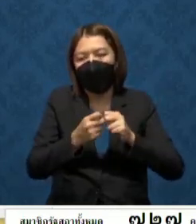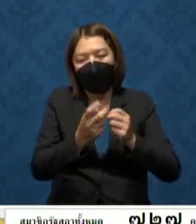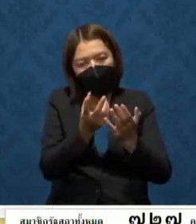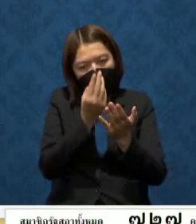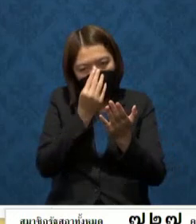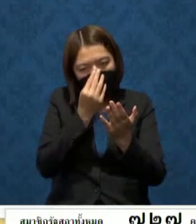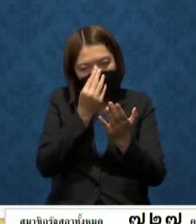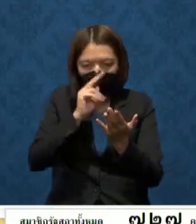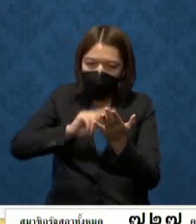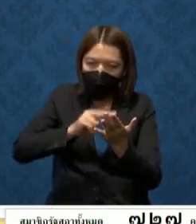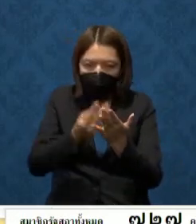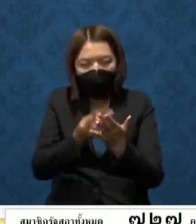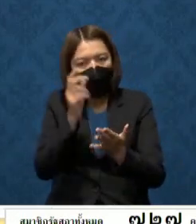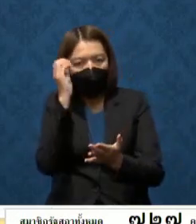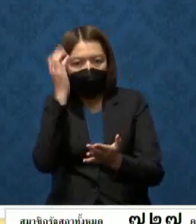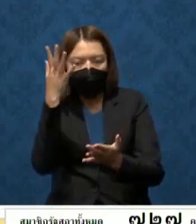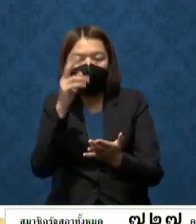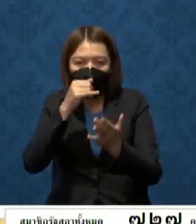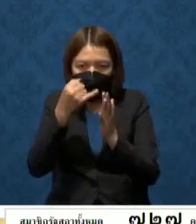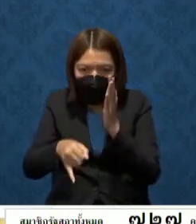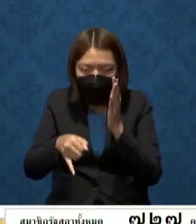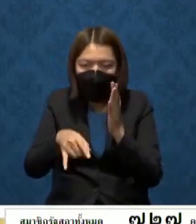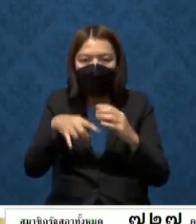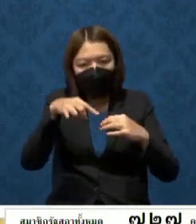วามว่าในกอนีที่คู่ความคู่ equality